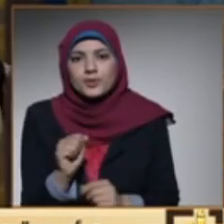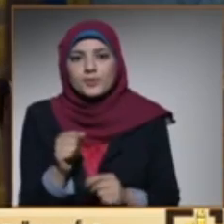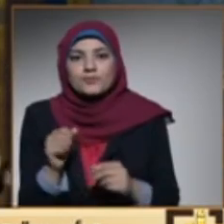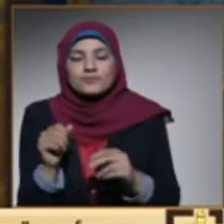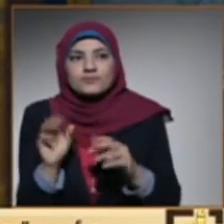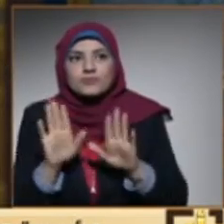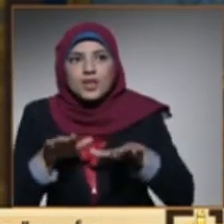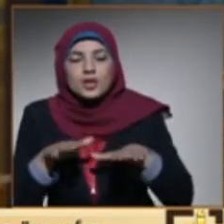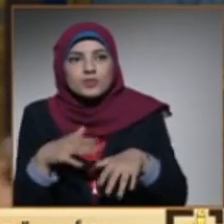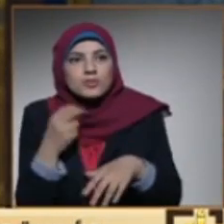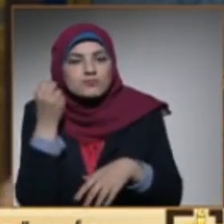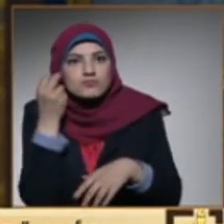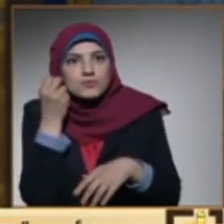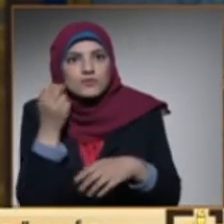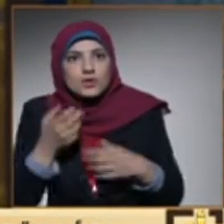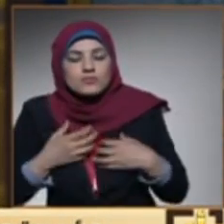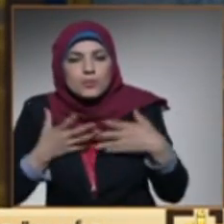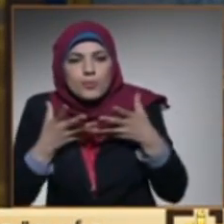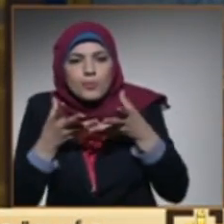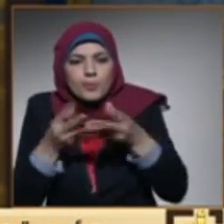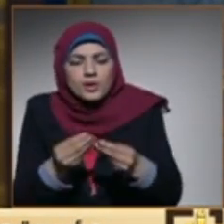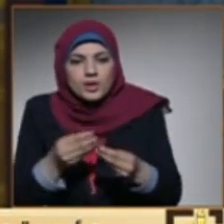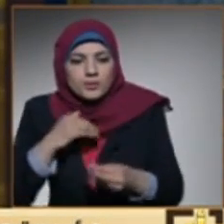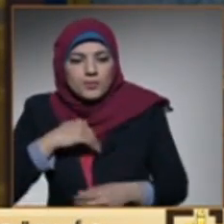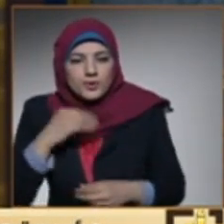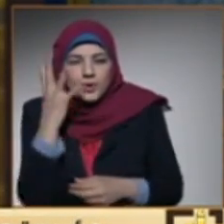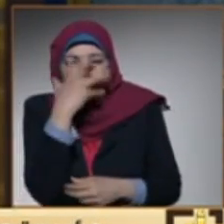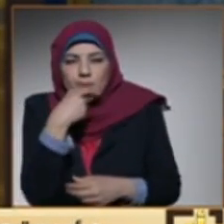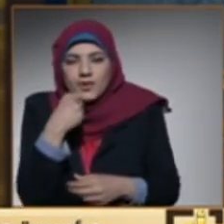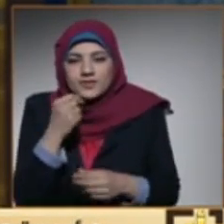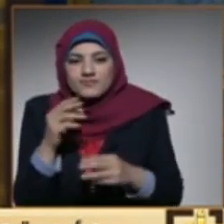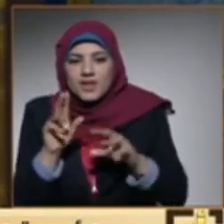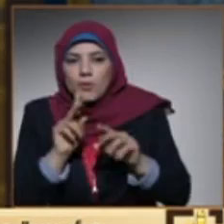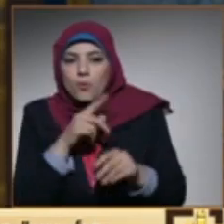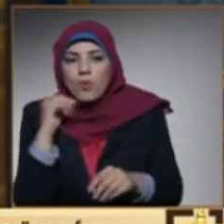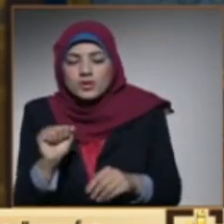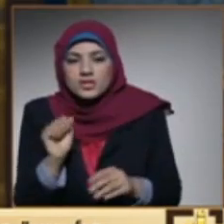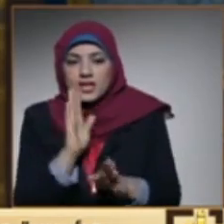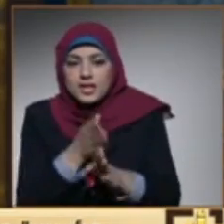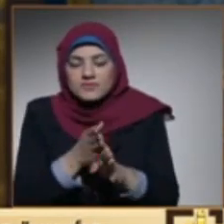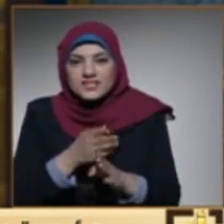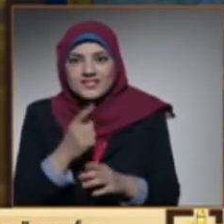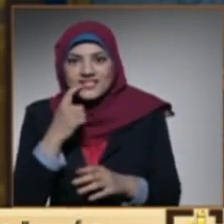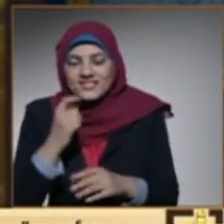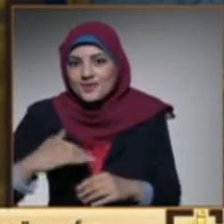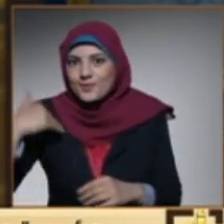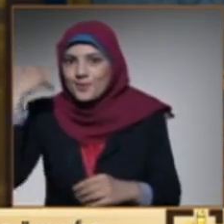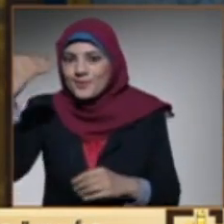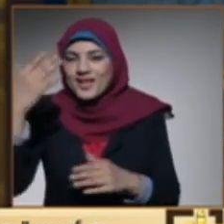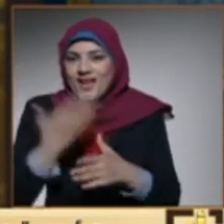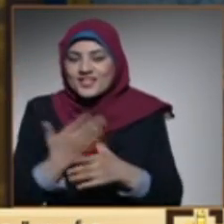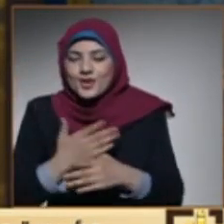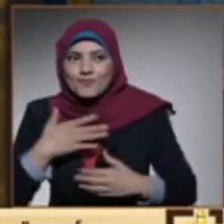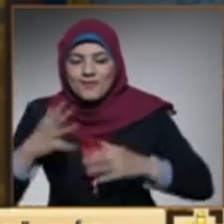يعبروا بأداء تمثيلي، فمعظم الصم هتلاقي فيهم حتة اللي هي التمثيل دي أعلى شوية، لأن هم اوريدي بيمارسوها في